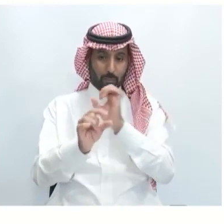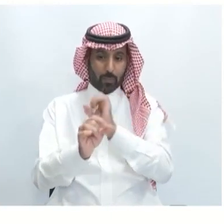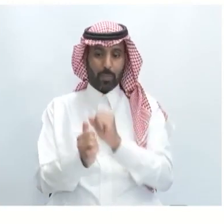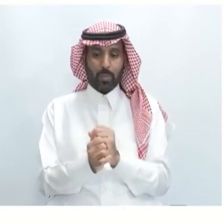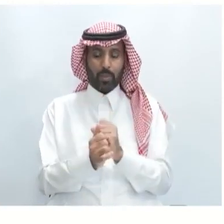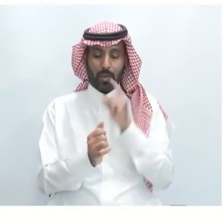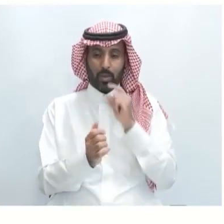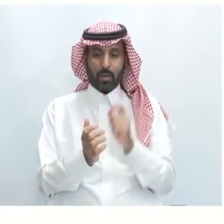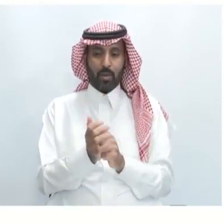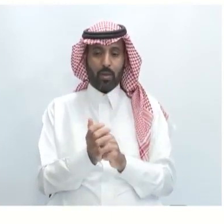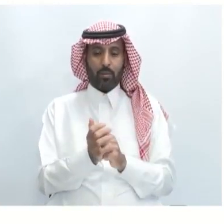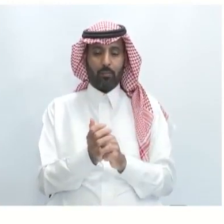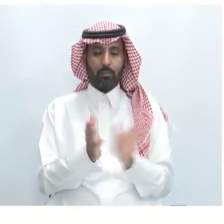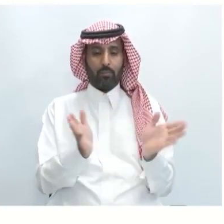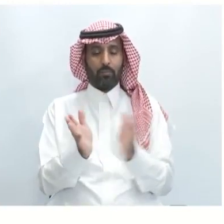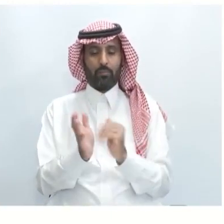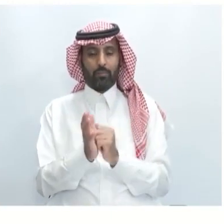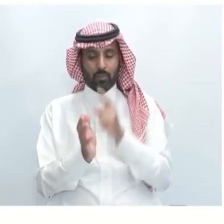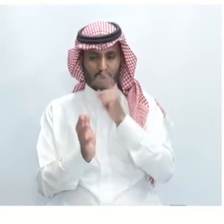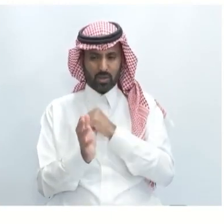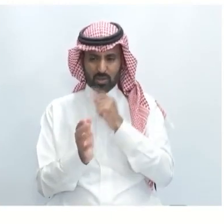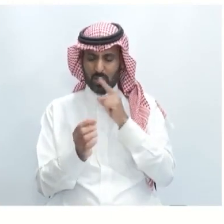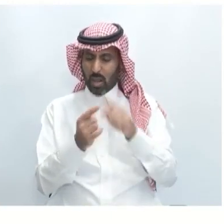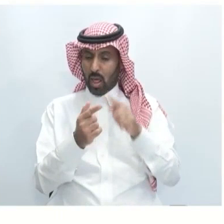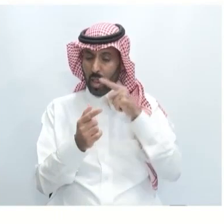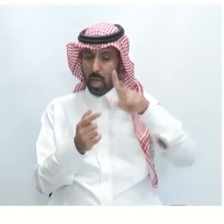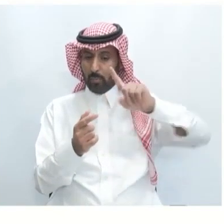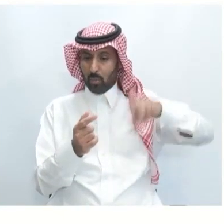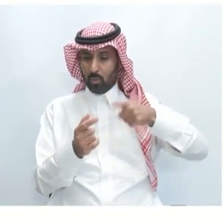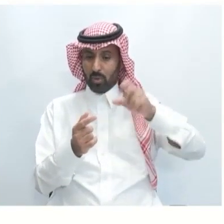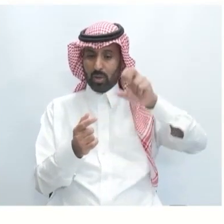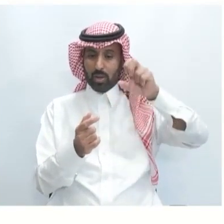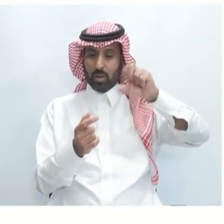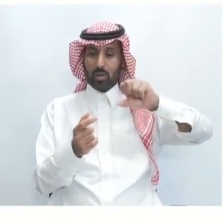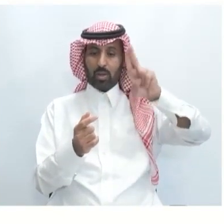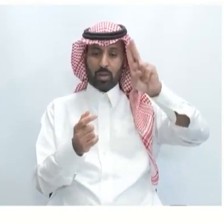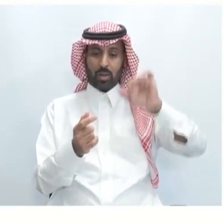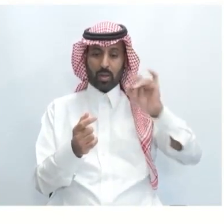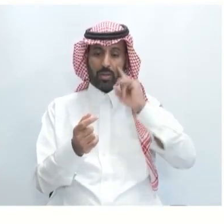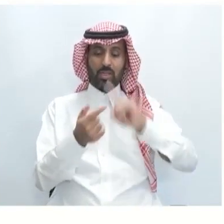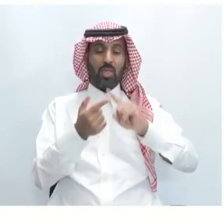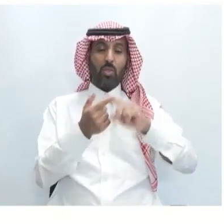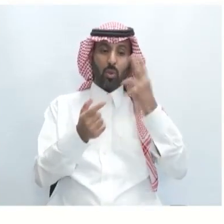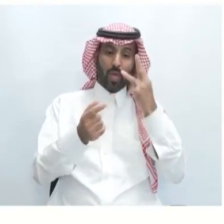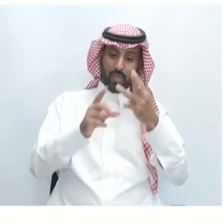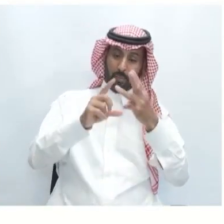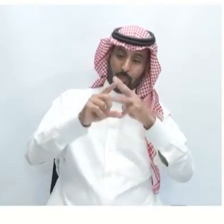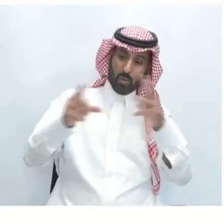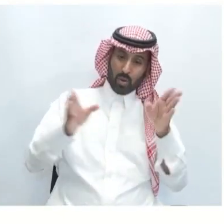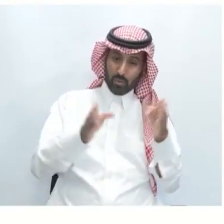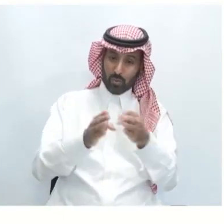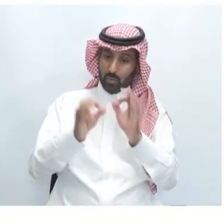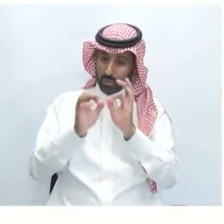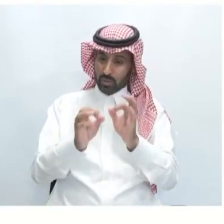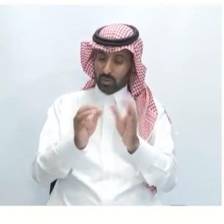للقواعد المتكونه منها يجب ان يكون البروتين مطويا في تركيب معين ثلاثي الابعاد حتى يعمل